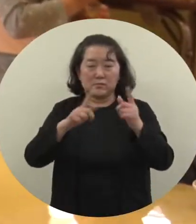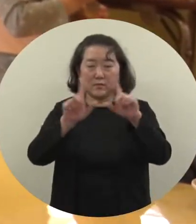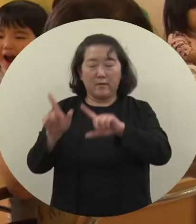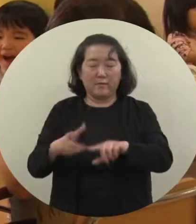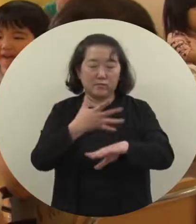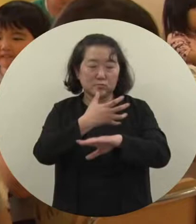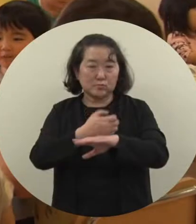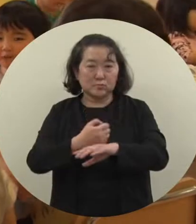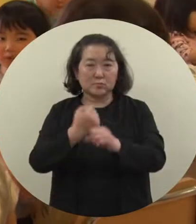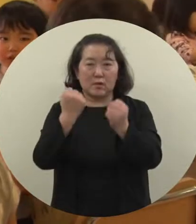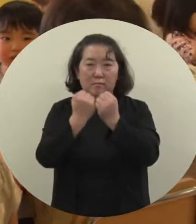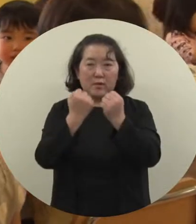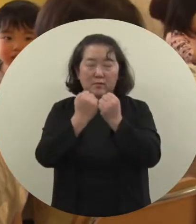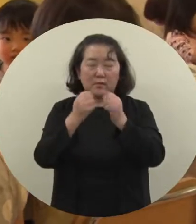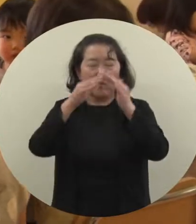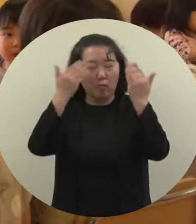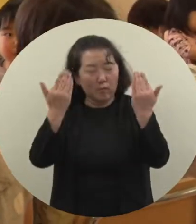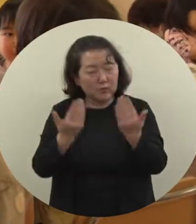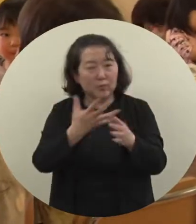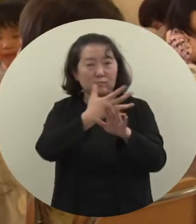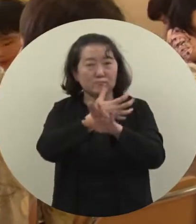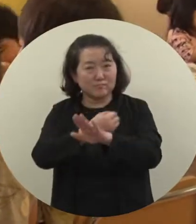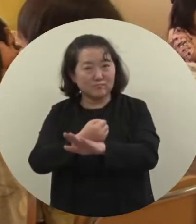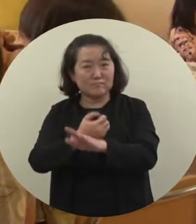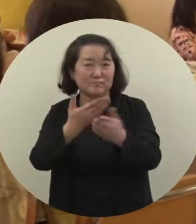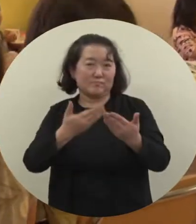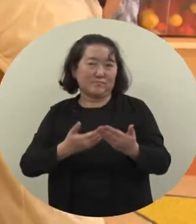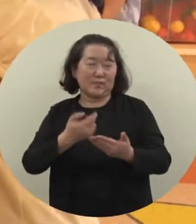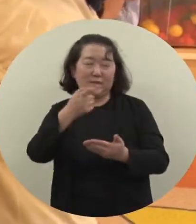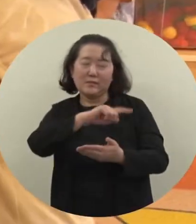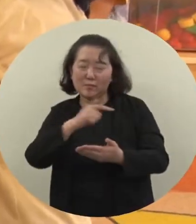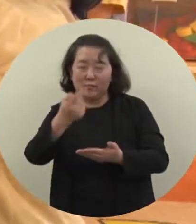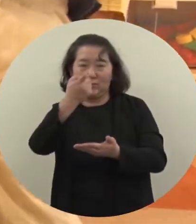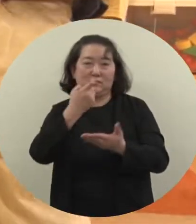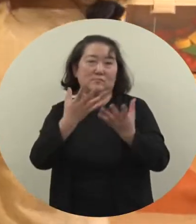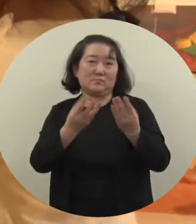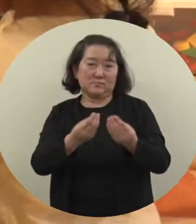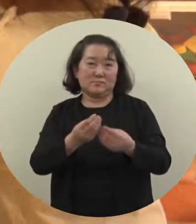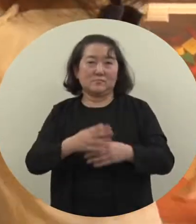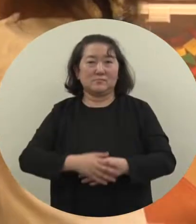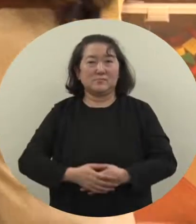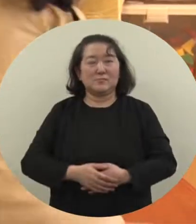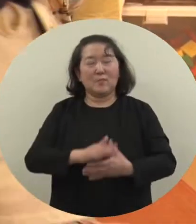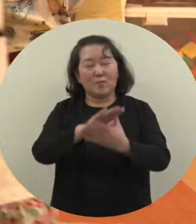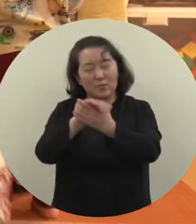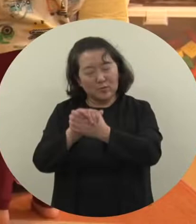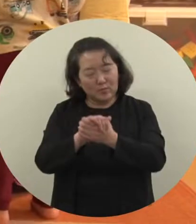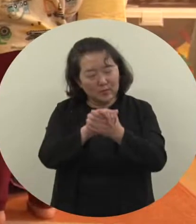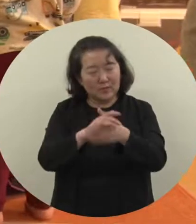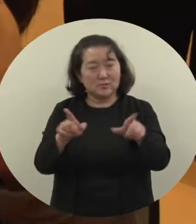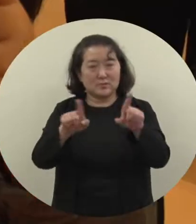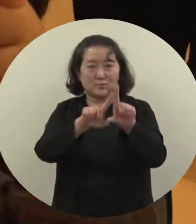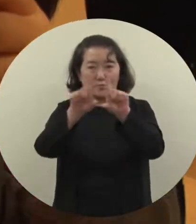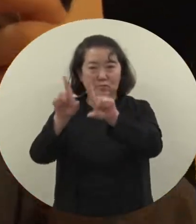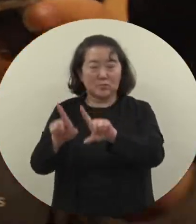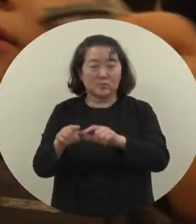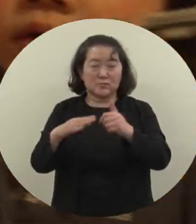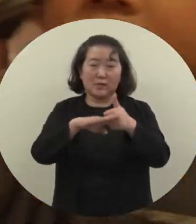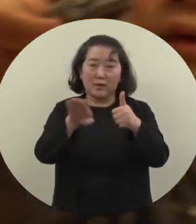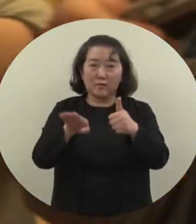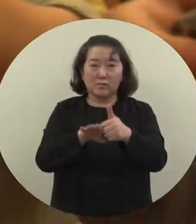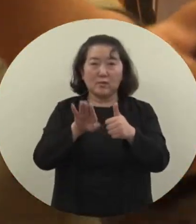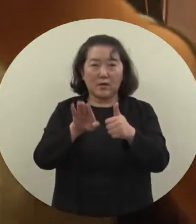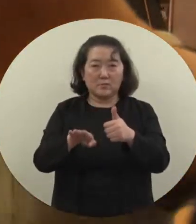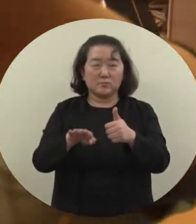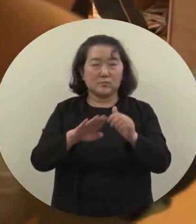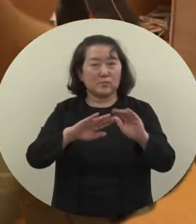やマナーのほとんどを身につけてきたのではと思うほど、いろいろなことを教わってきました。そして、お友達と一緒にする環境があ